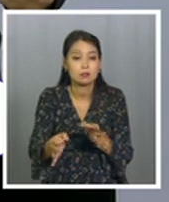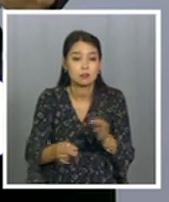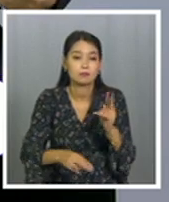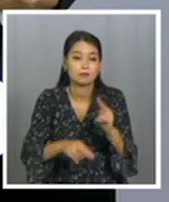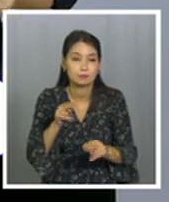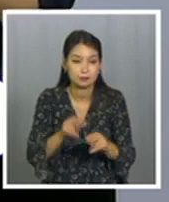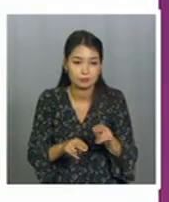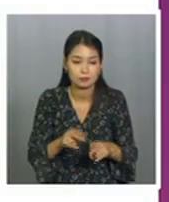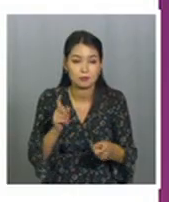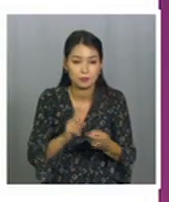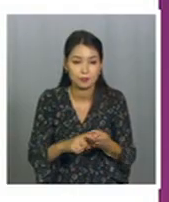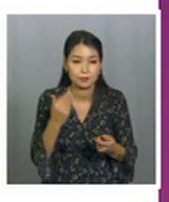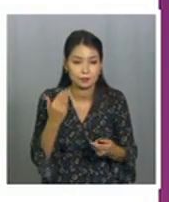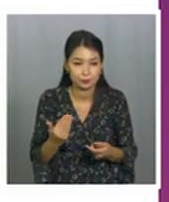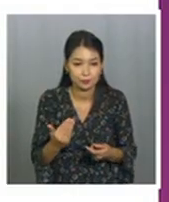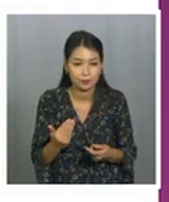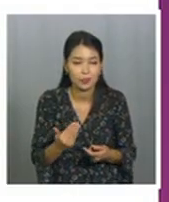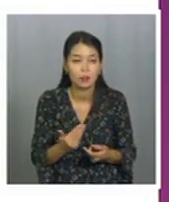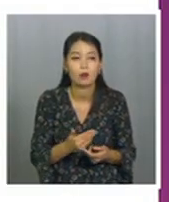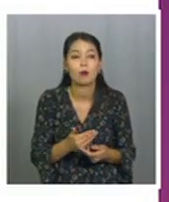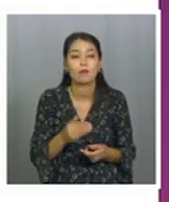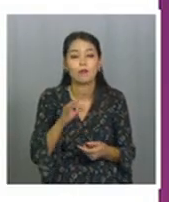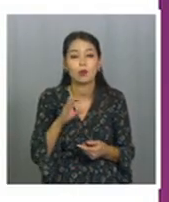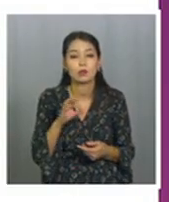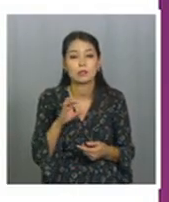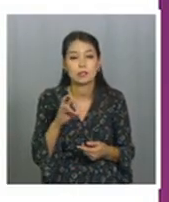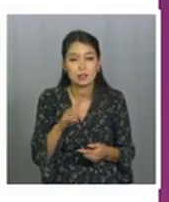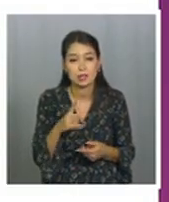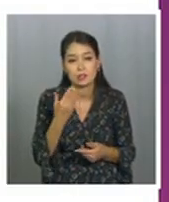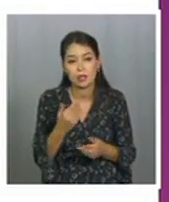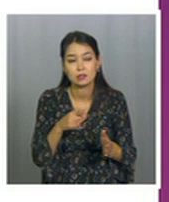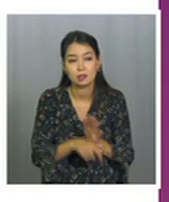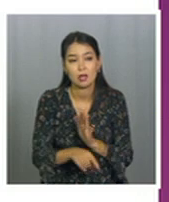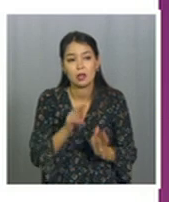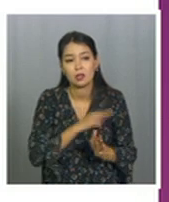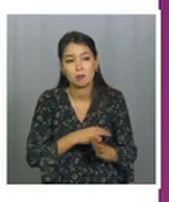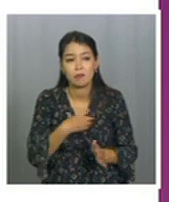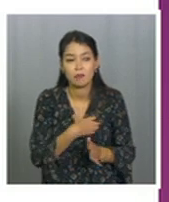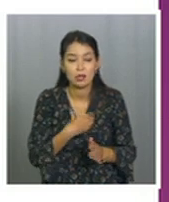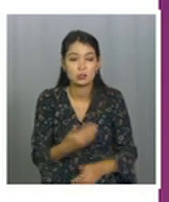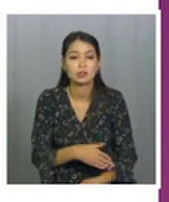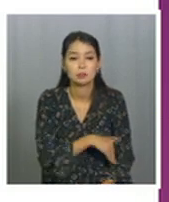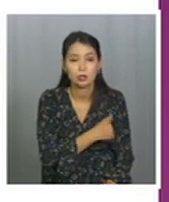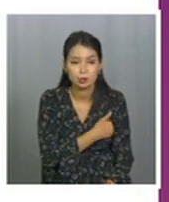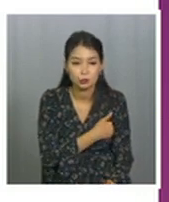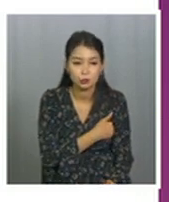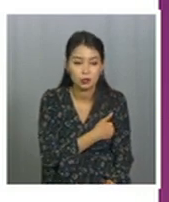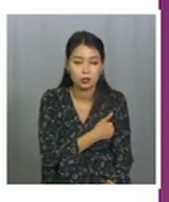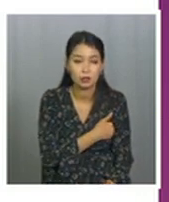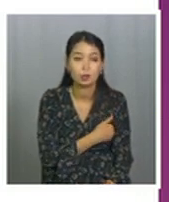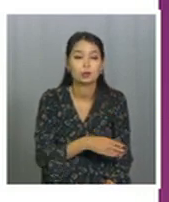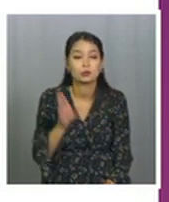осыған байланысты. Фотосинтезге әсер ететін негізгі факторлар олар температура, су,